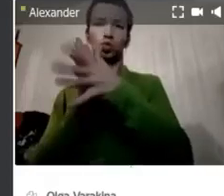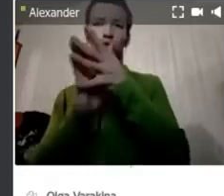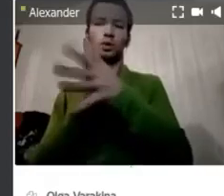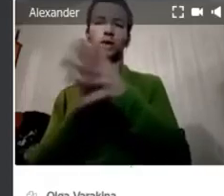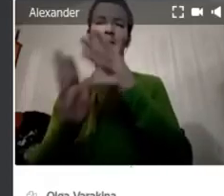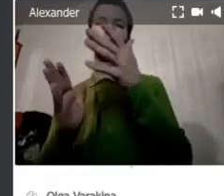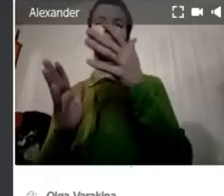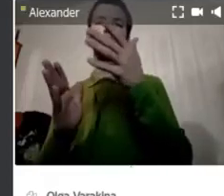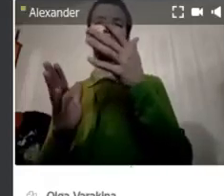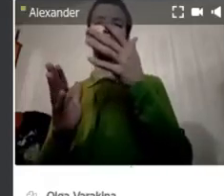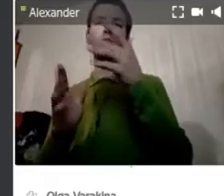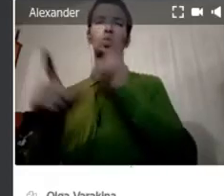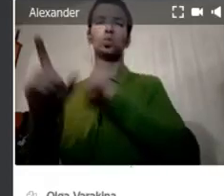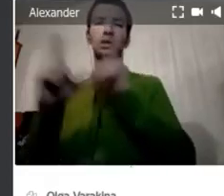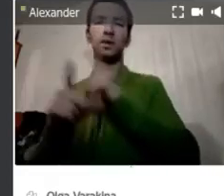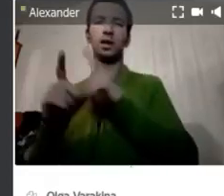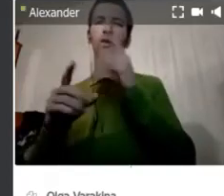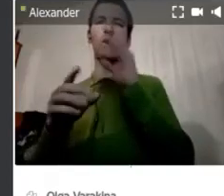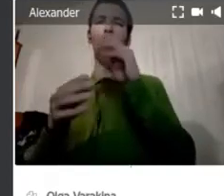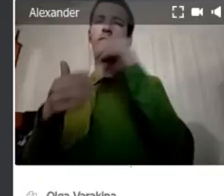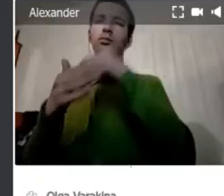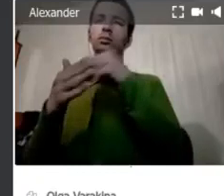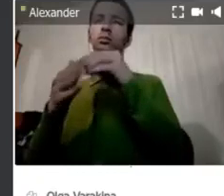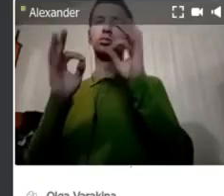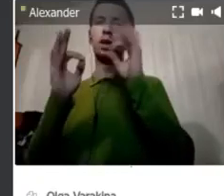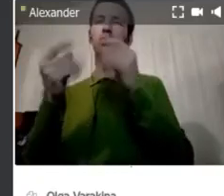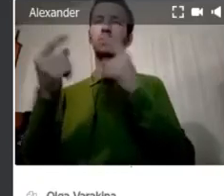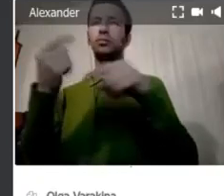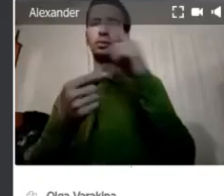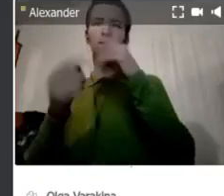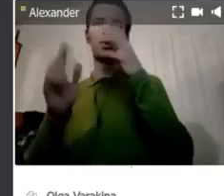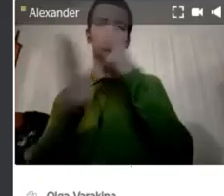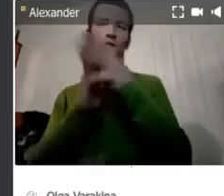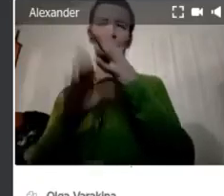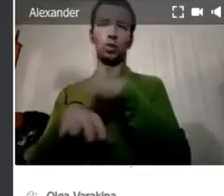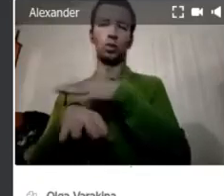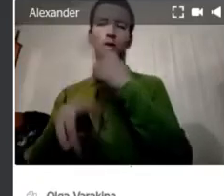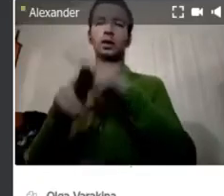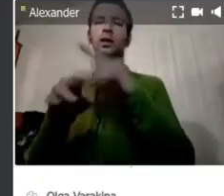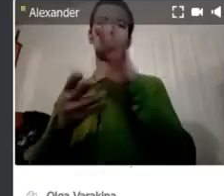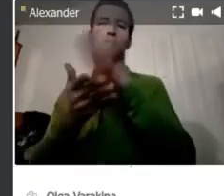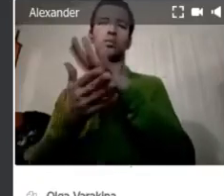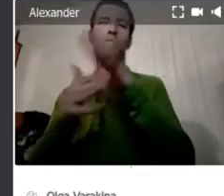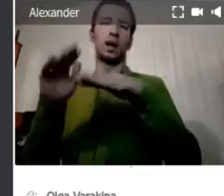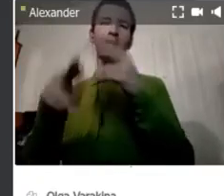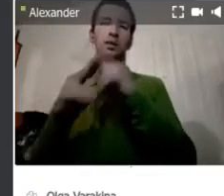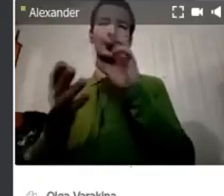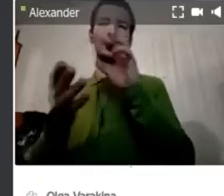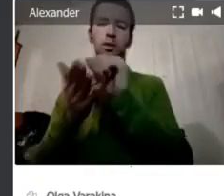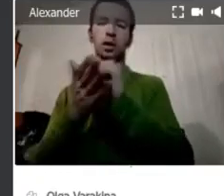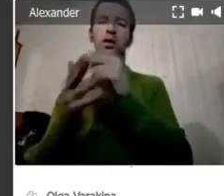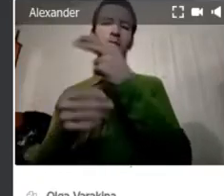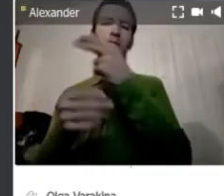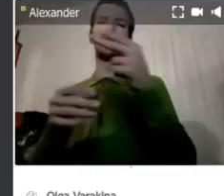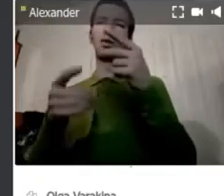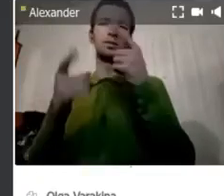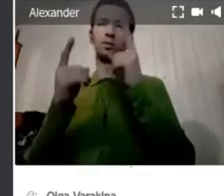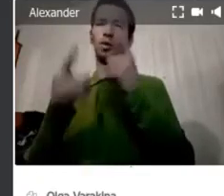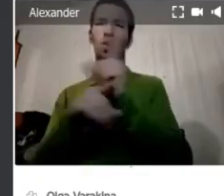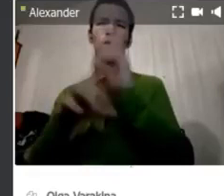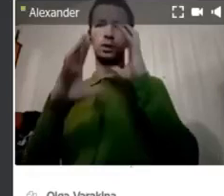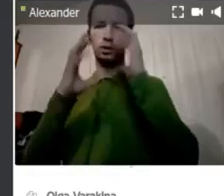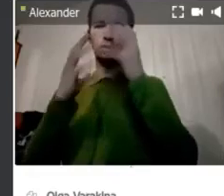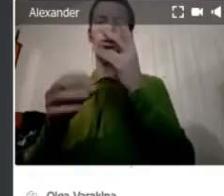занимаются этой практикой, то есть тема действительно очень серьезная. Но я вам рекомендую делать следующее. То есть если